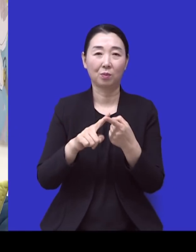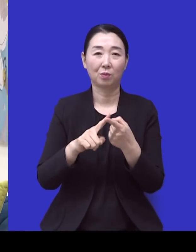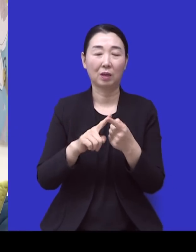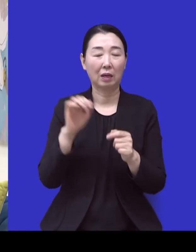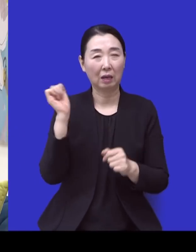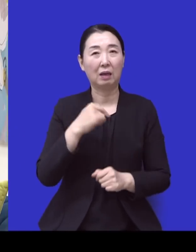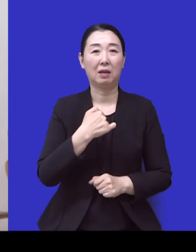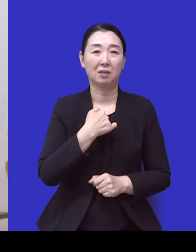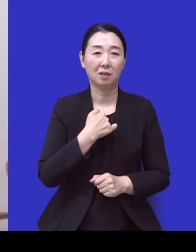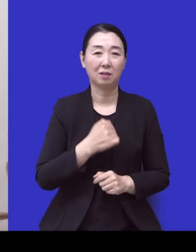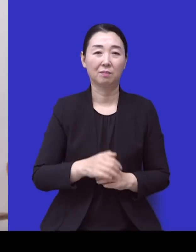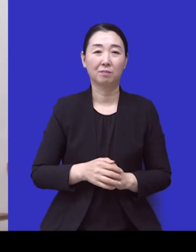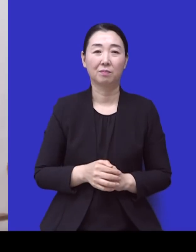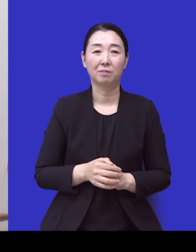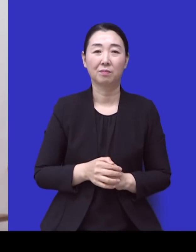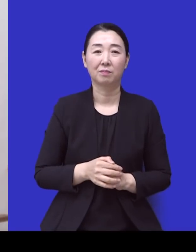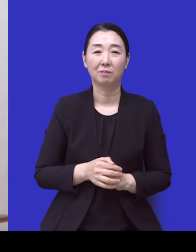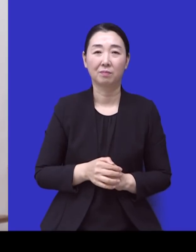아 진짜